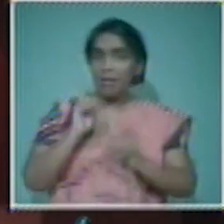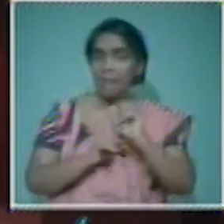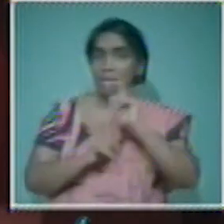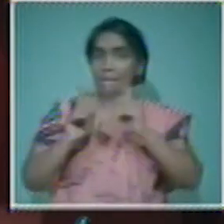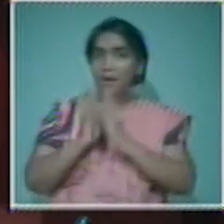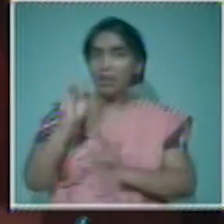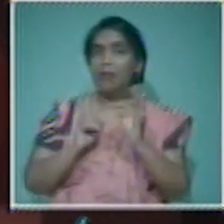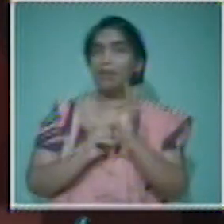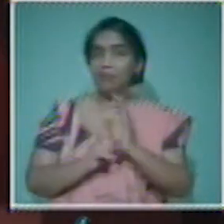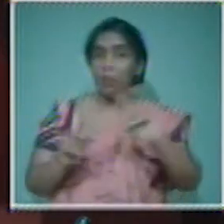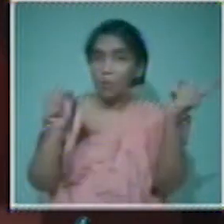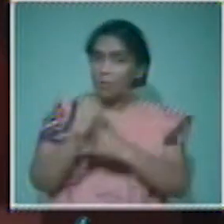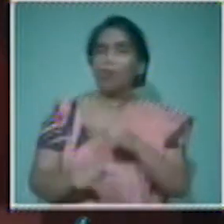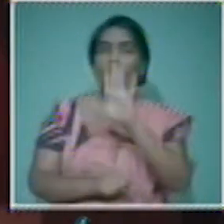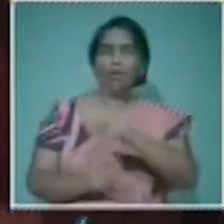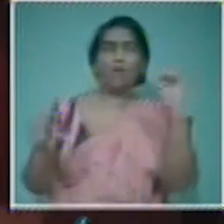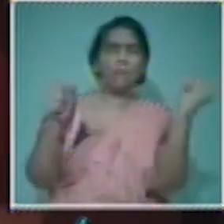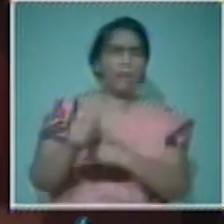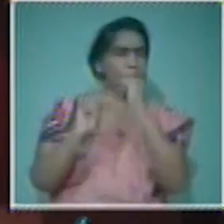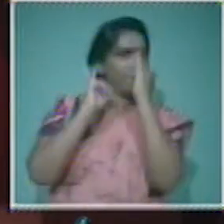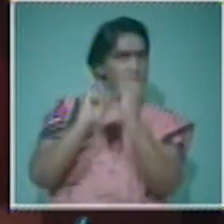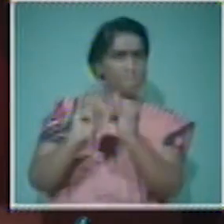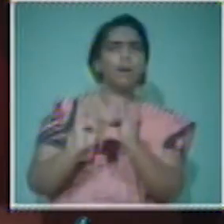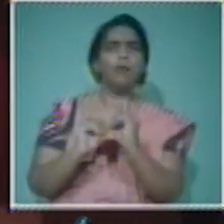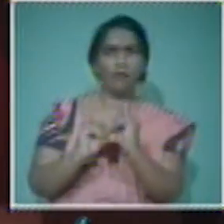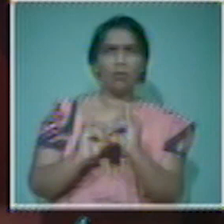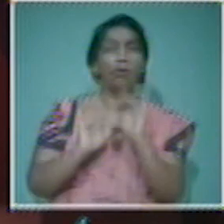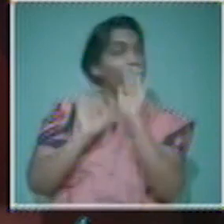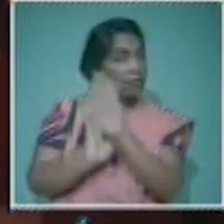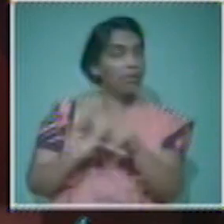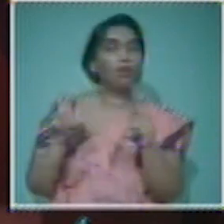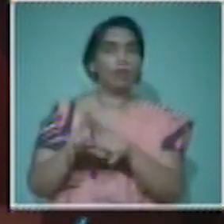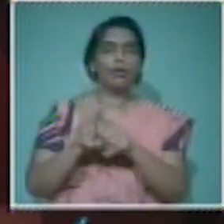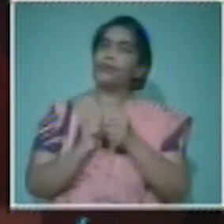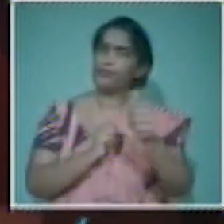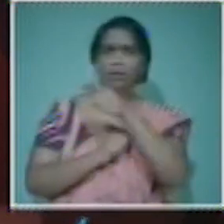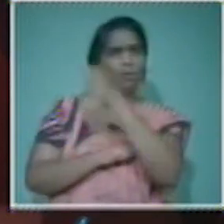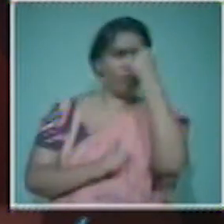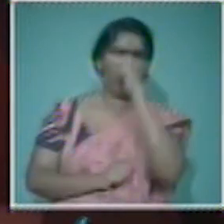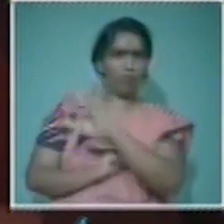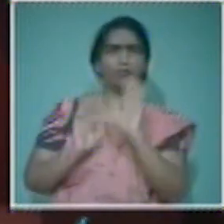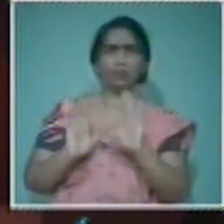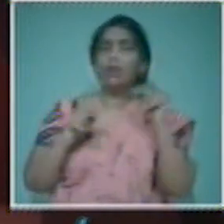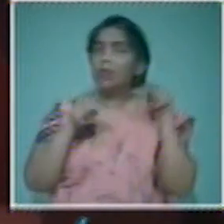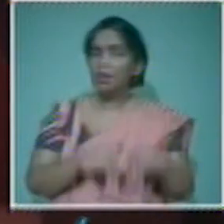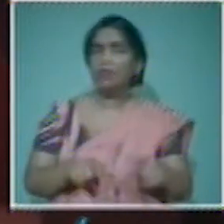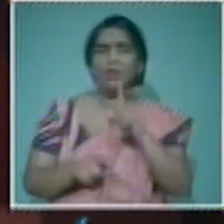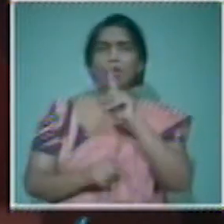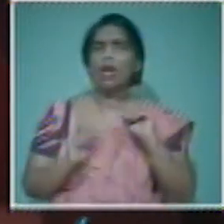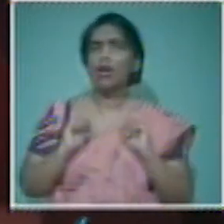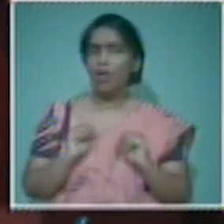ඝාතනය මම දකින්න එක මිනිවරු ක්‍රියාවක් හැටියට. හරි බොහොම ස්තුතියි. ඒකට කටයුතු කරන්න. හරි ප්‍රශ්නයකට. දැන් ඔබතුමාලා මොකද